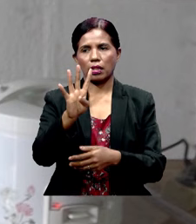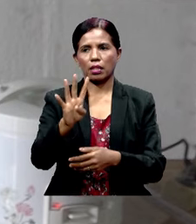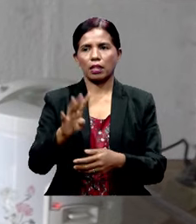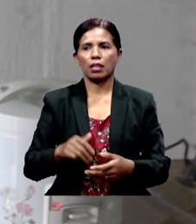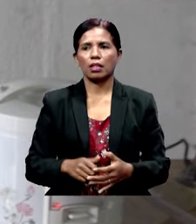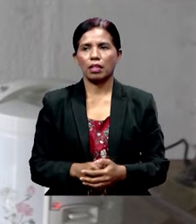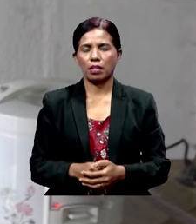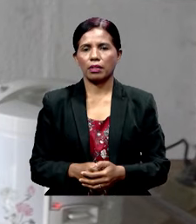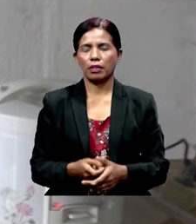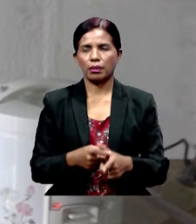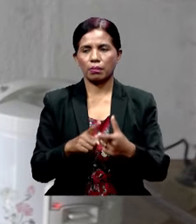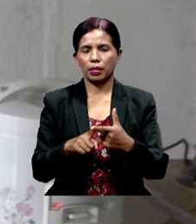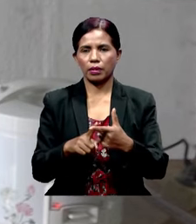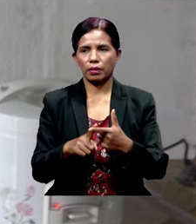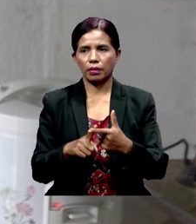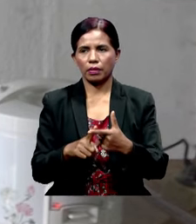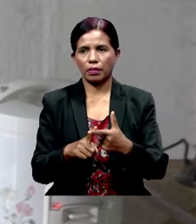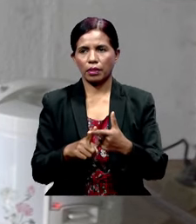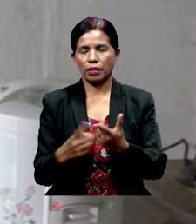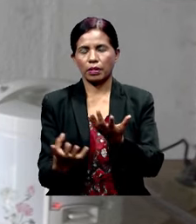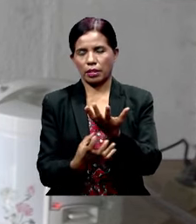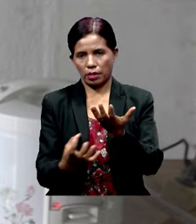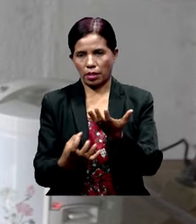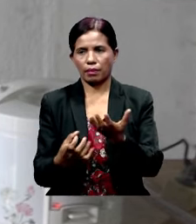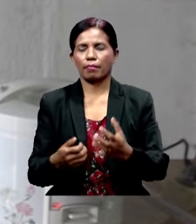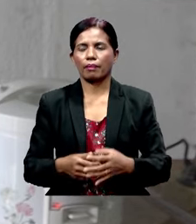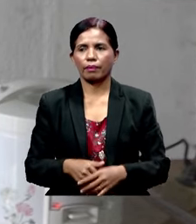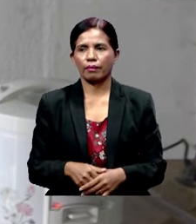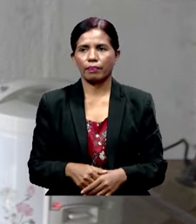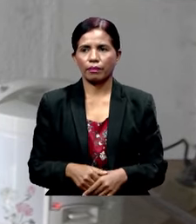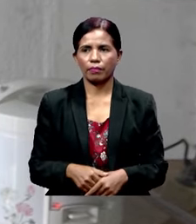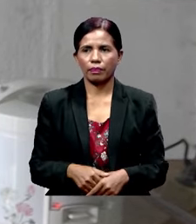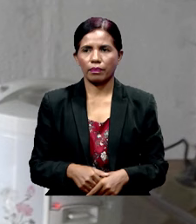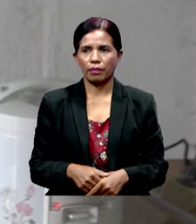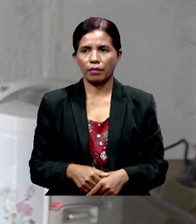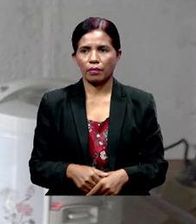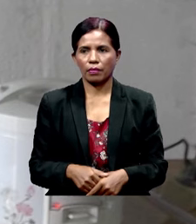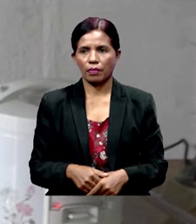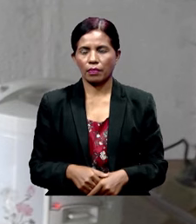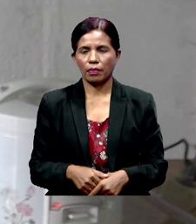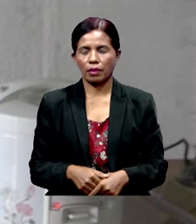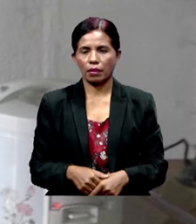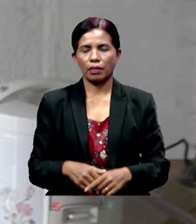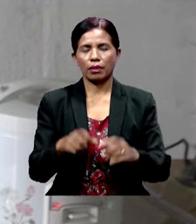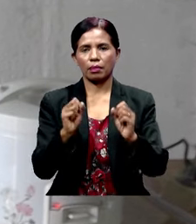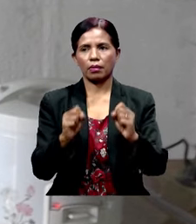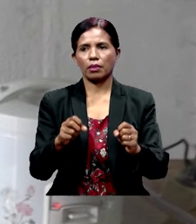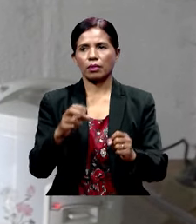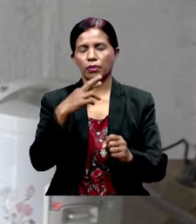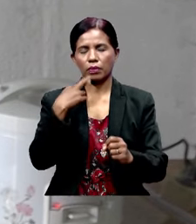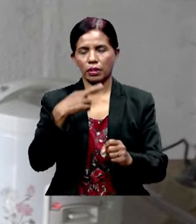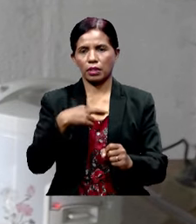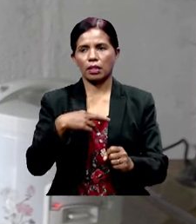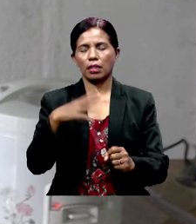dalah hat, ide pois mak kita teng, ide pois mak kita fain bel teng, atau nene nyinya isne